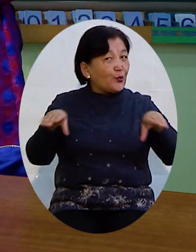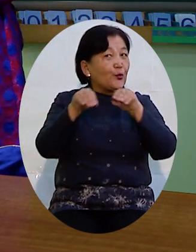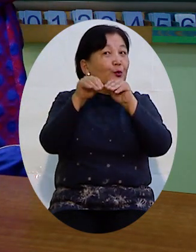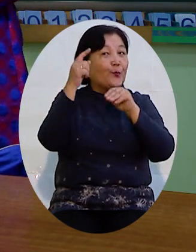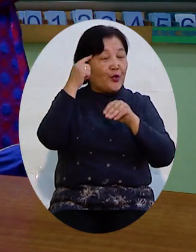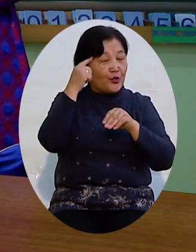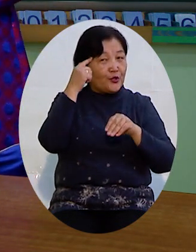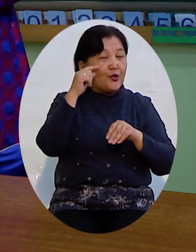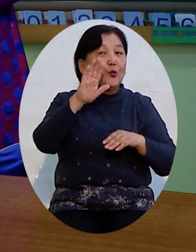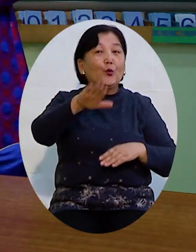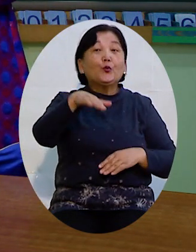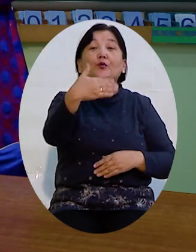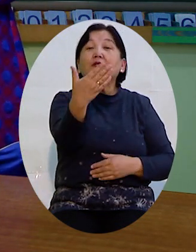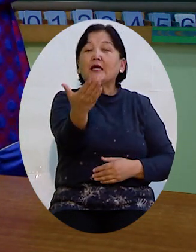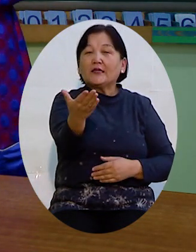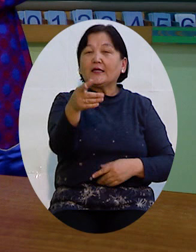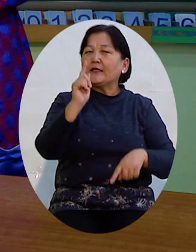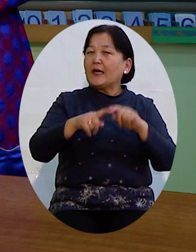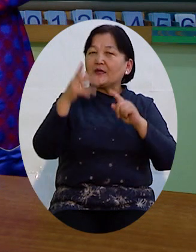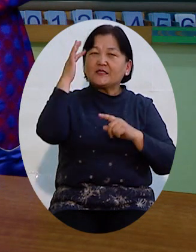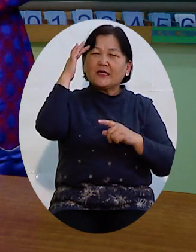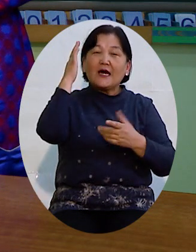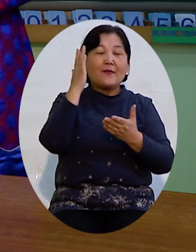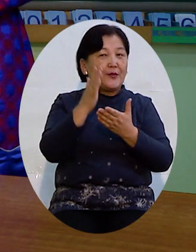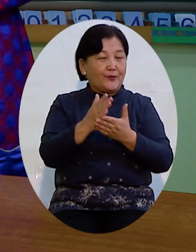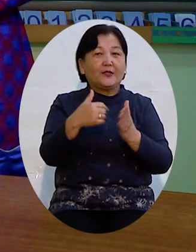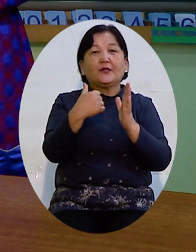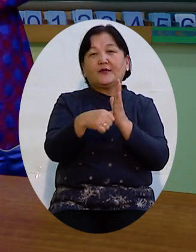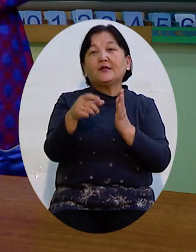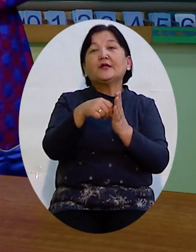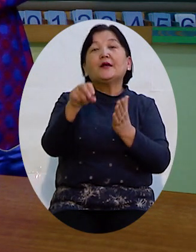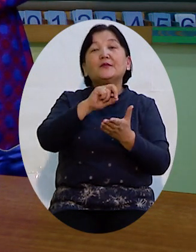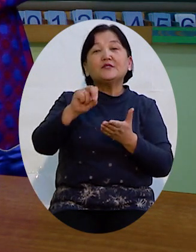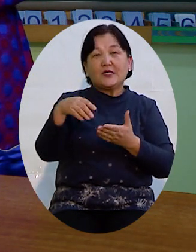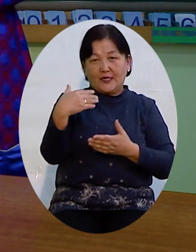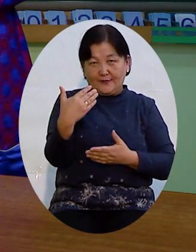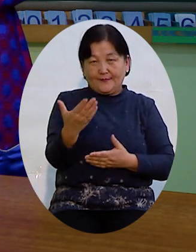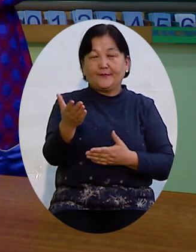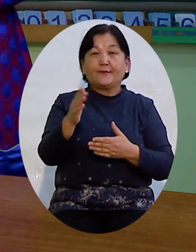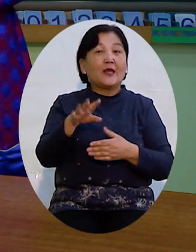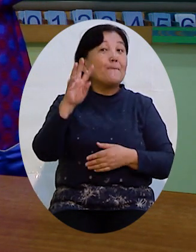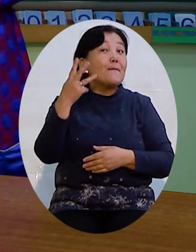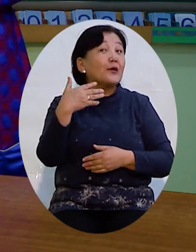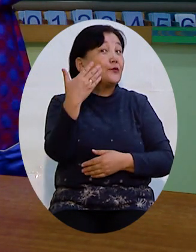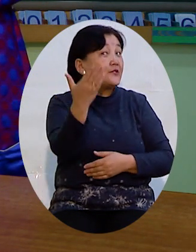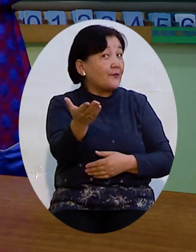хэлээгүй хичээлээ дүгнэн бодоход өөр танд сурагч танд ямар санаа сэтгэл төрж байна тэрийгэ дэвтэртээ бичээрэй.